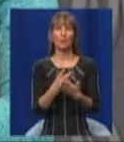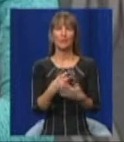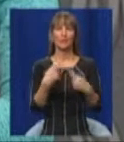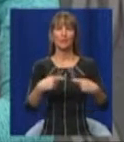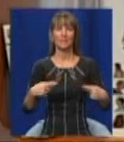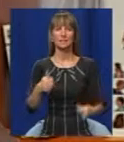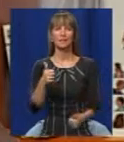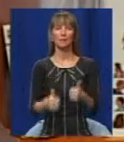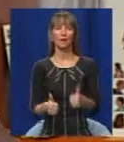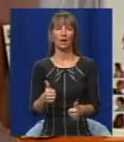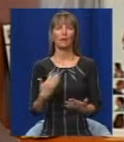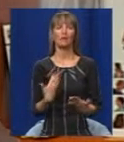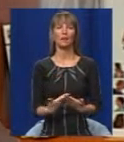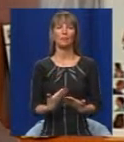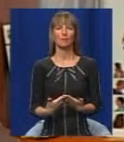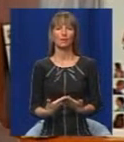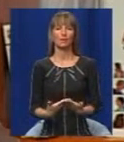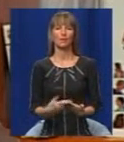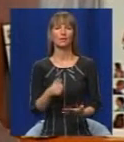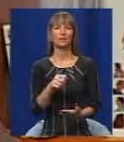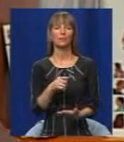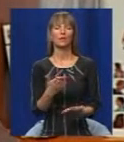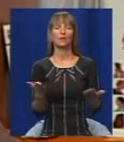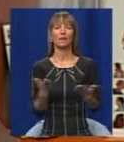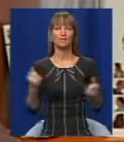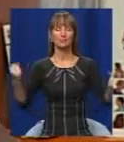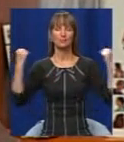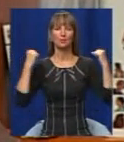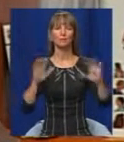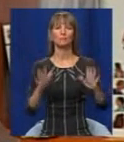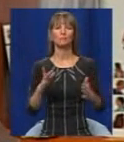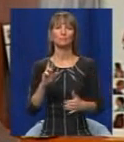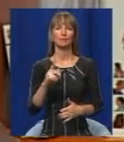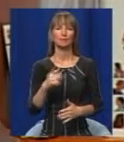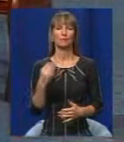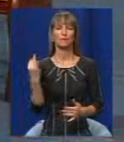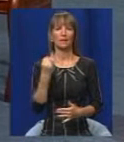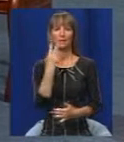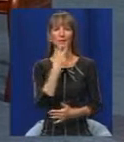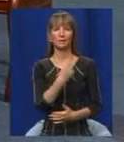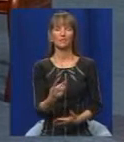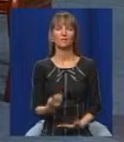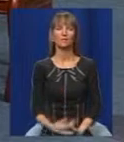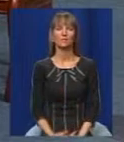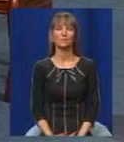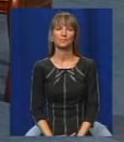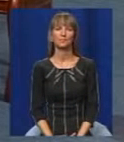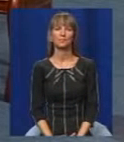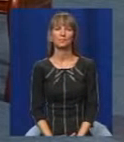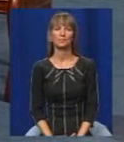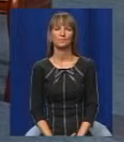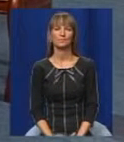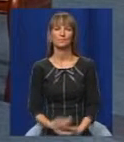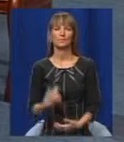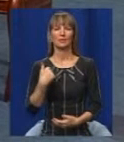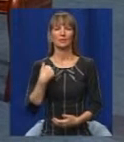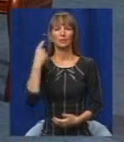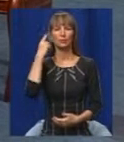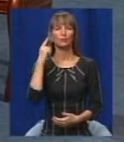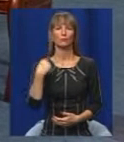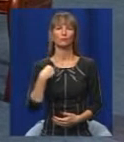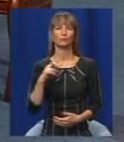так? Да. А от, наприклад, а тобі які самі спортивні події було б цікаво віщати? Ну, мені кажется, мені більше всього